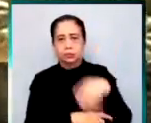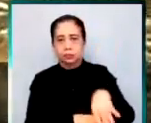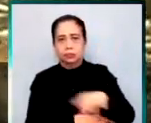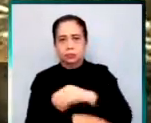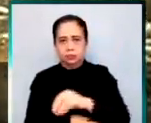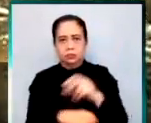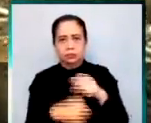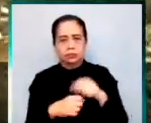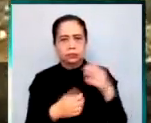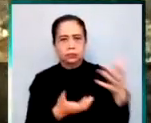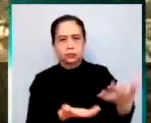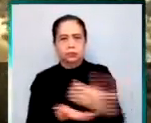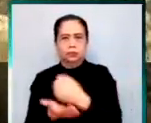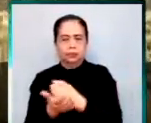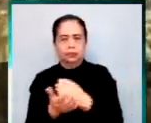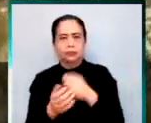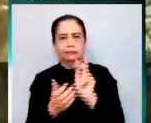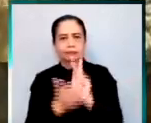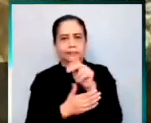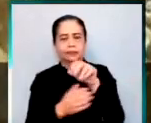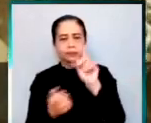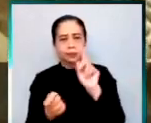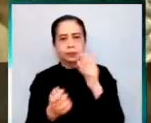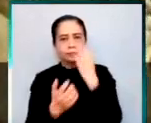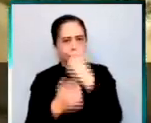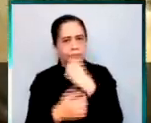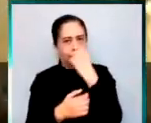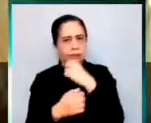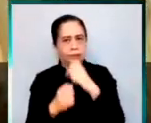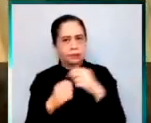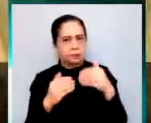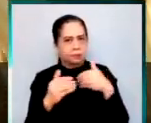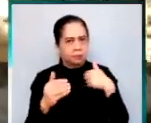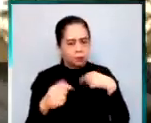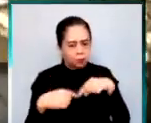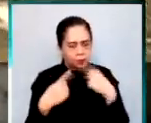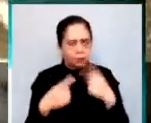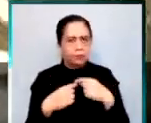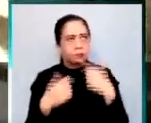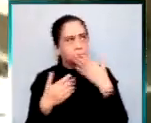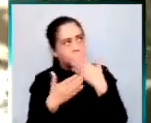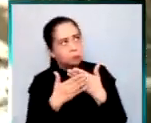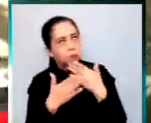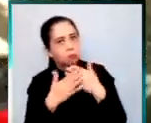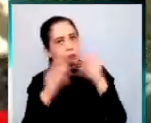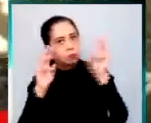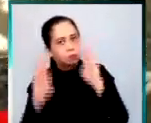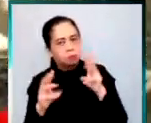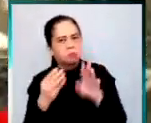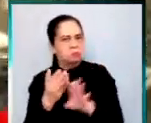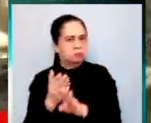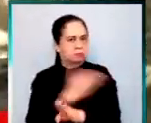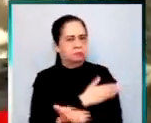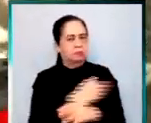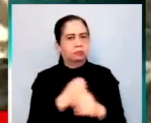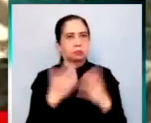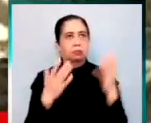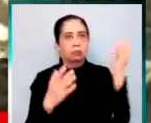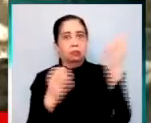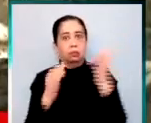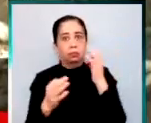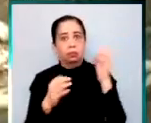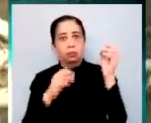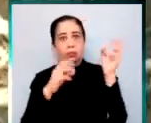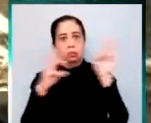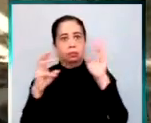nagaani na ng mga tanim nilang mais habang mabuti-buti pa ang panahon. Karang bagyo eh, kwan, natomba lahat. Kaya hindi